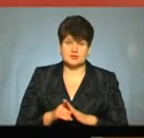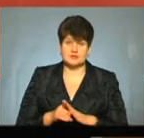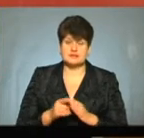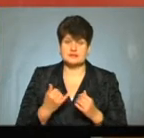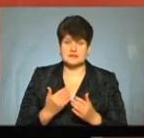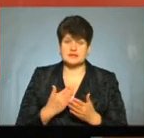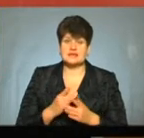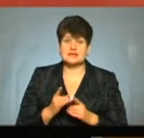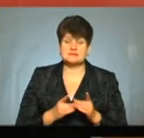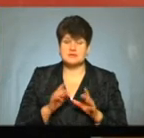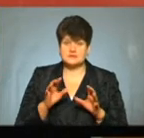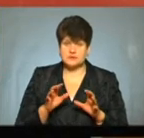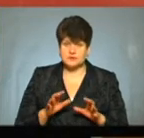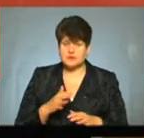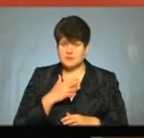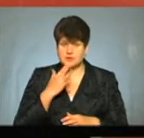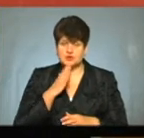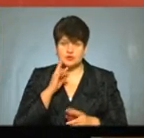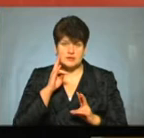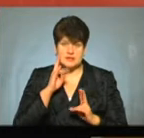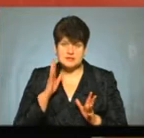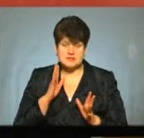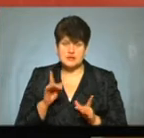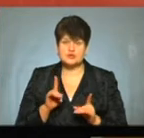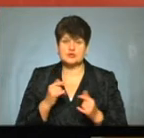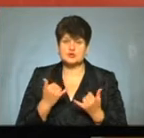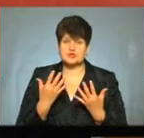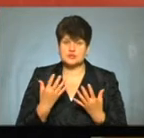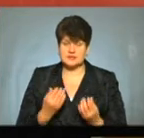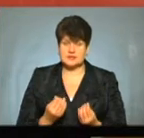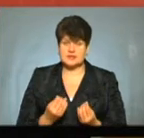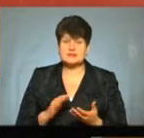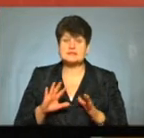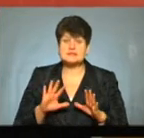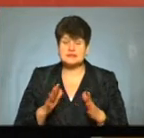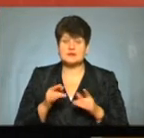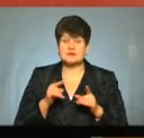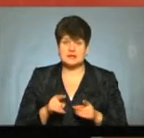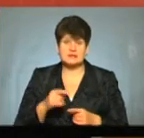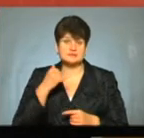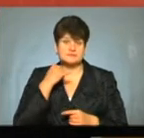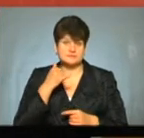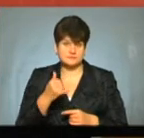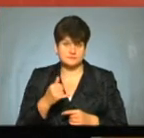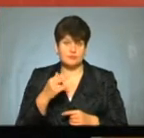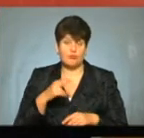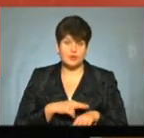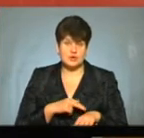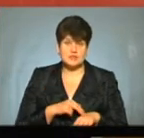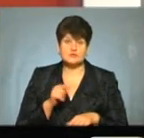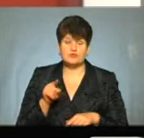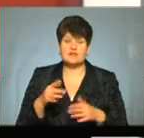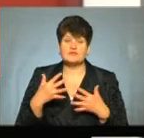до законодавства, і багато жінок не знають, що на сьогоднішній день, якщо сталося так, і вони викликали поліцію, то вони вже